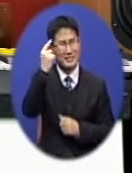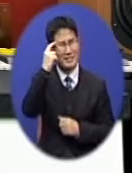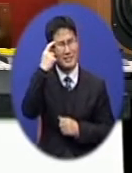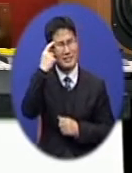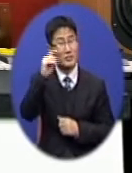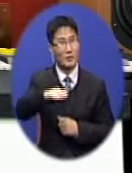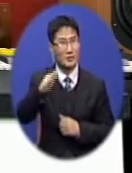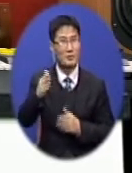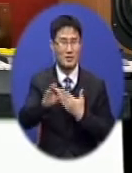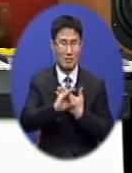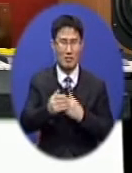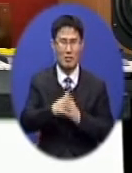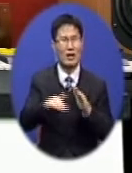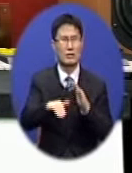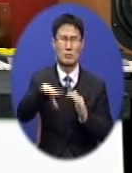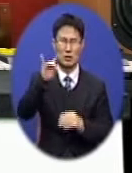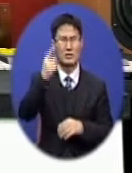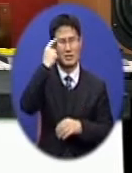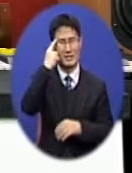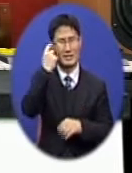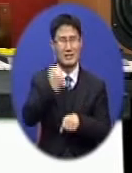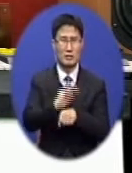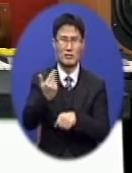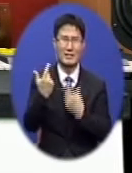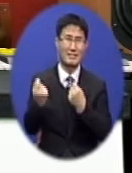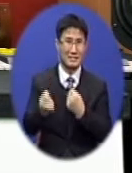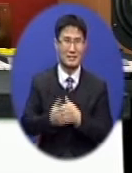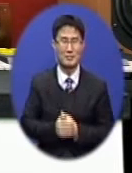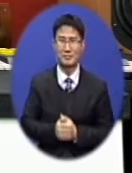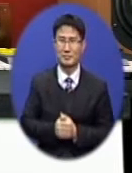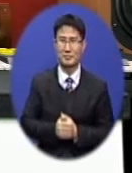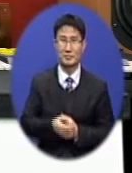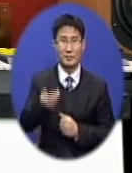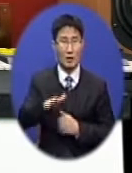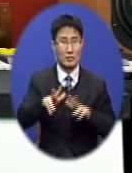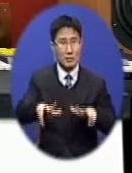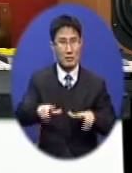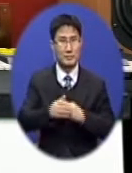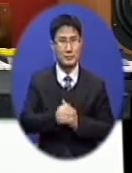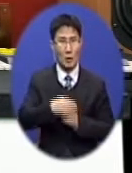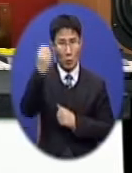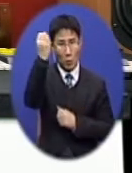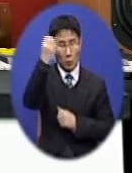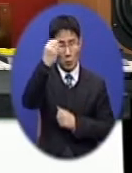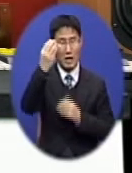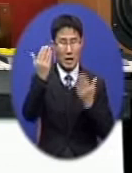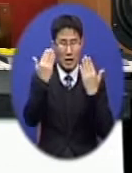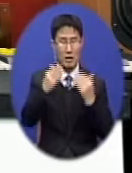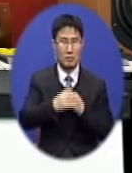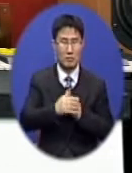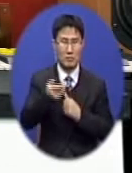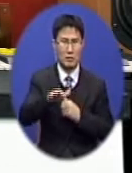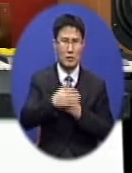생각하는 정도면 가정을 먼저 생각하는 학생이에요. 네. 교육이 잘 됐네. 야. 그런데 지금 고등학교에서 앞으로